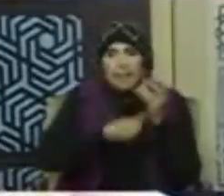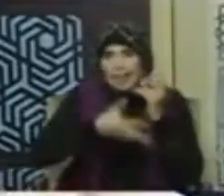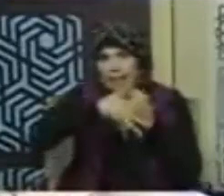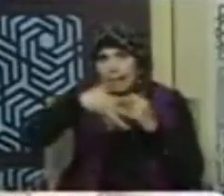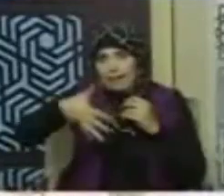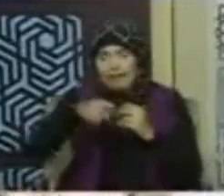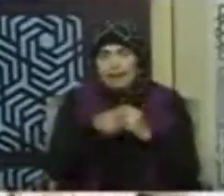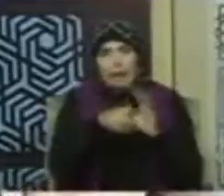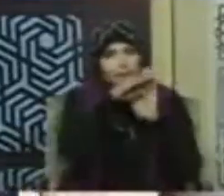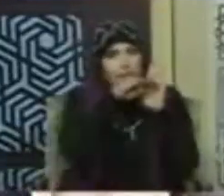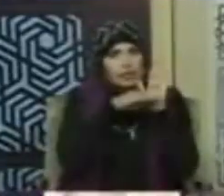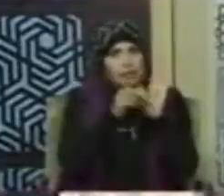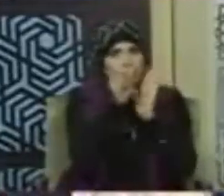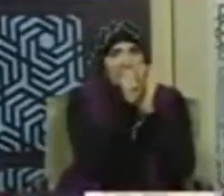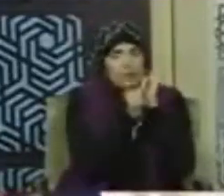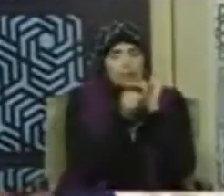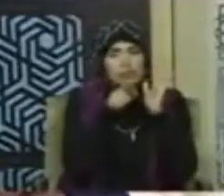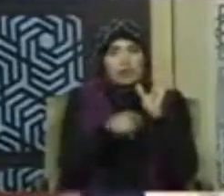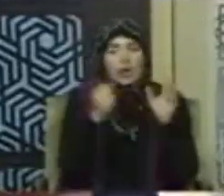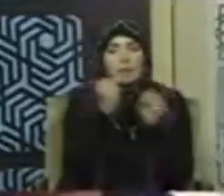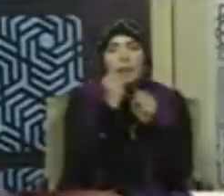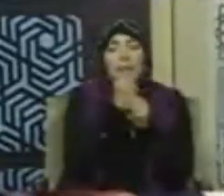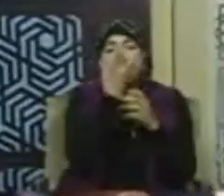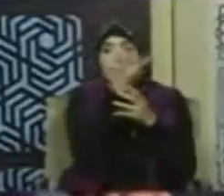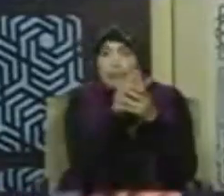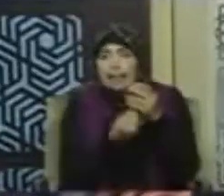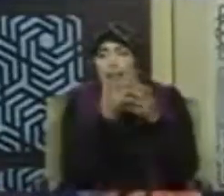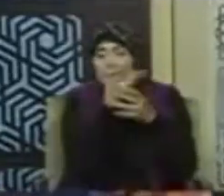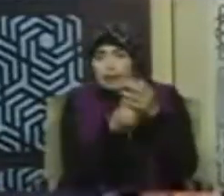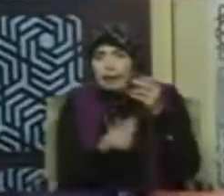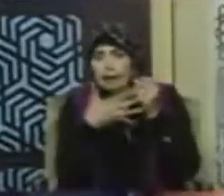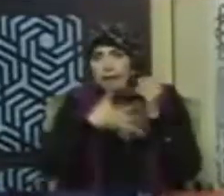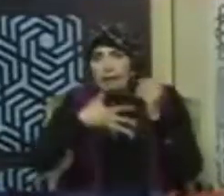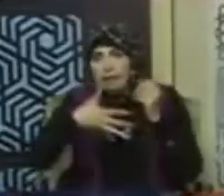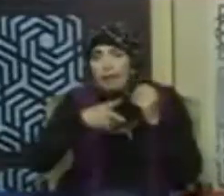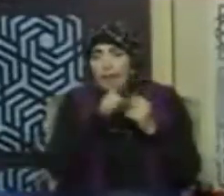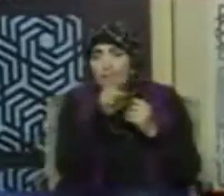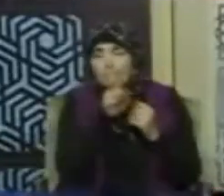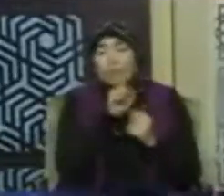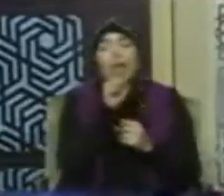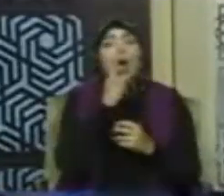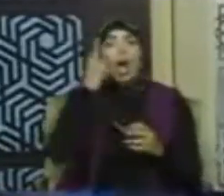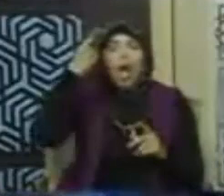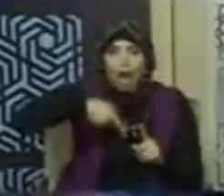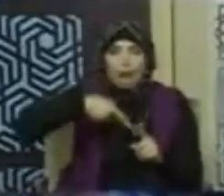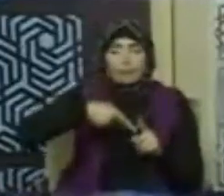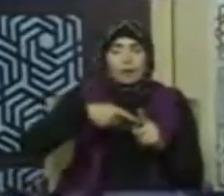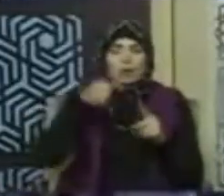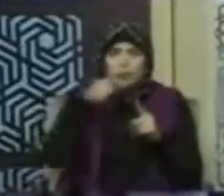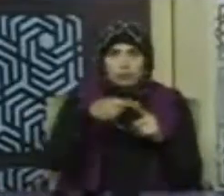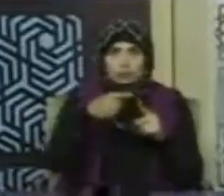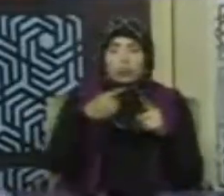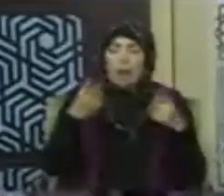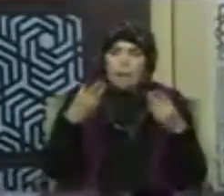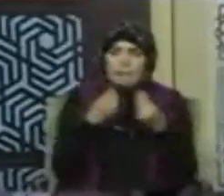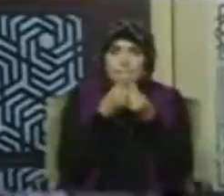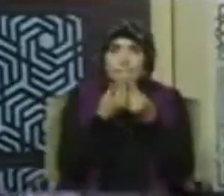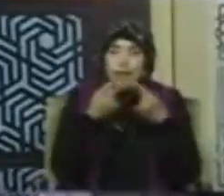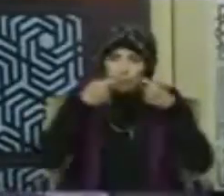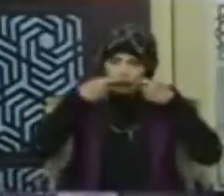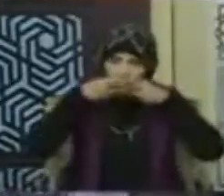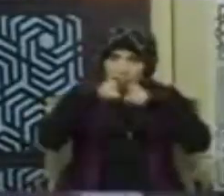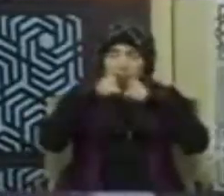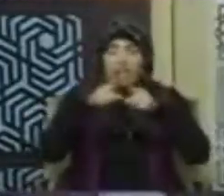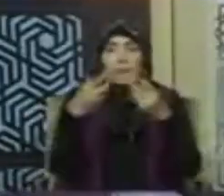أن تنظيم النسل وتنظيم عملية الإنجاب أمر لا يتعارض على الإطلاق مع صحيح الدين،